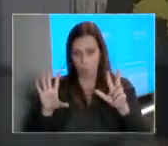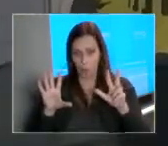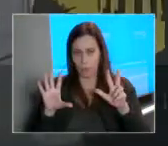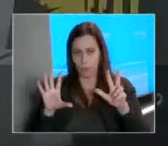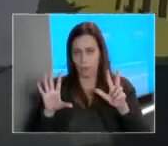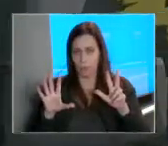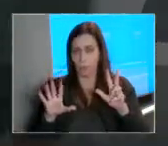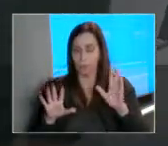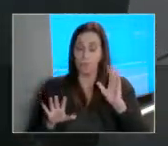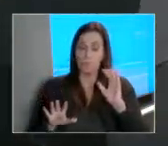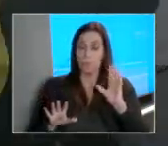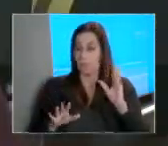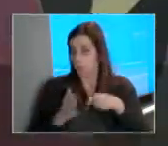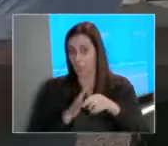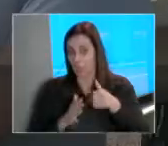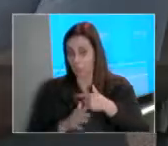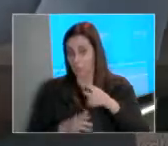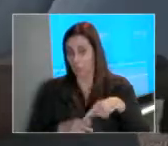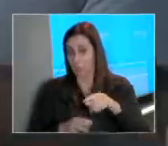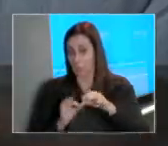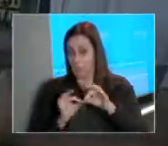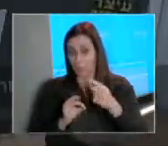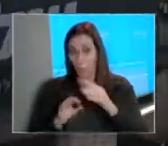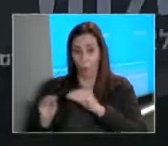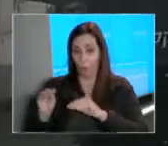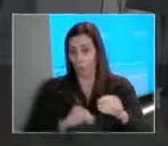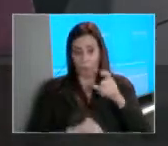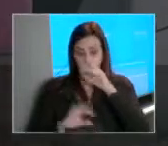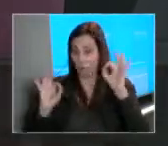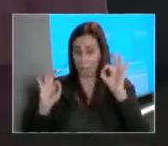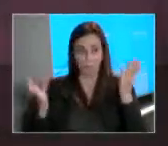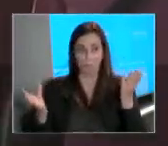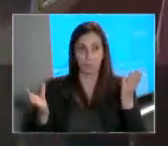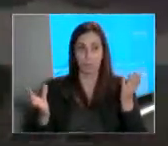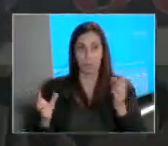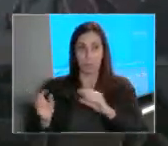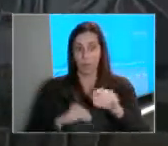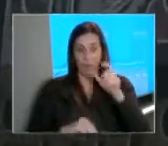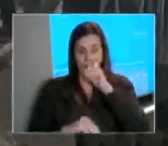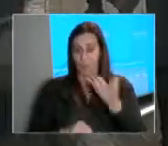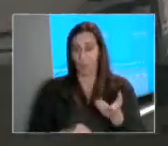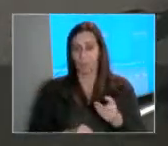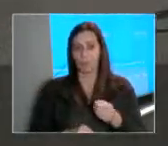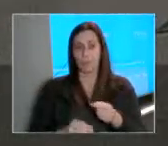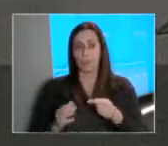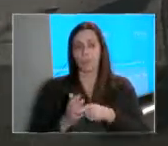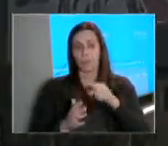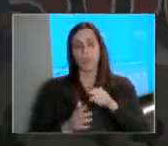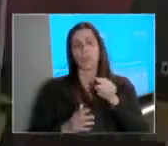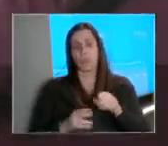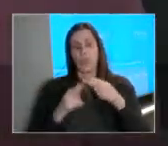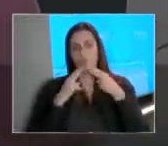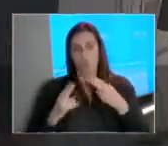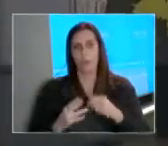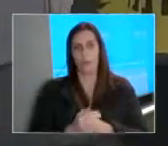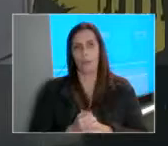1948, תתקן אותי, אם בכלל סנטימטר אחד הוא עבר ליישוב ערבי. לא הוא עבר. יישובים ערבים לא עברו, לא תוכנית. זו